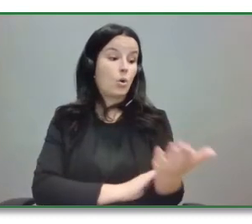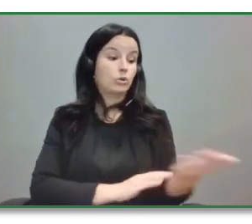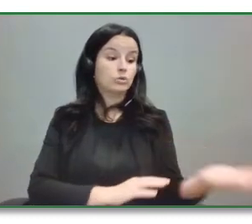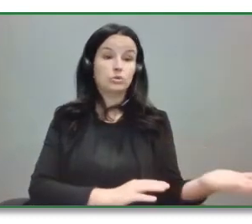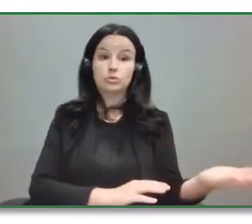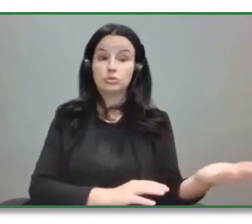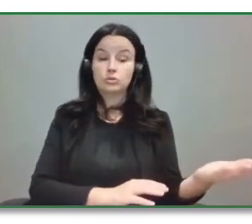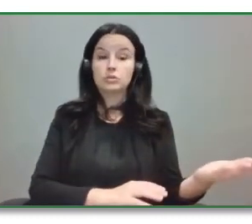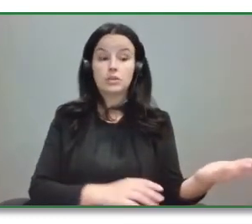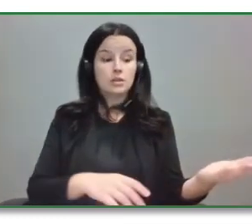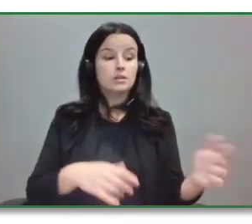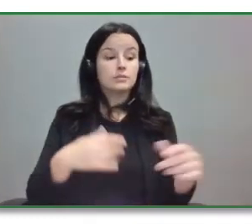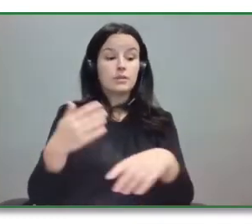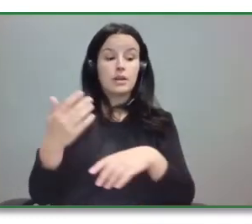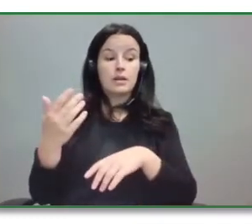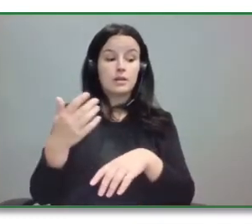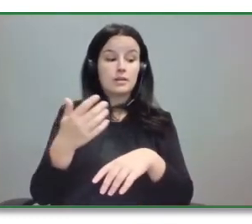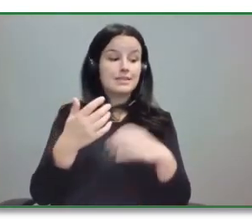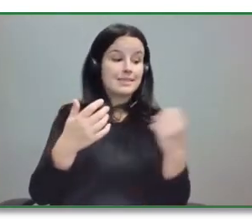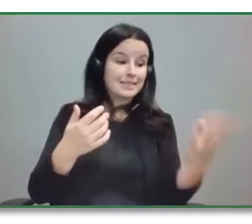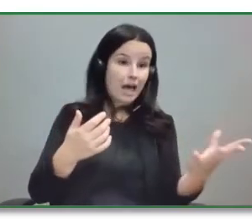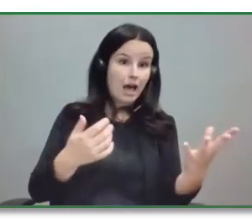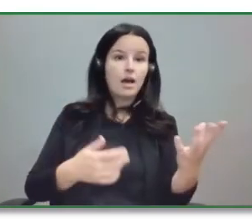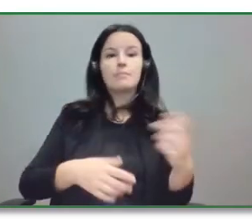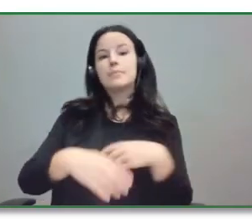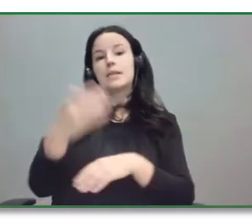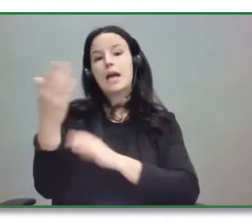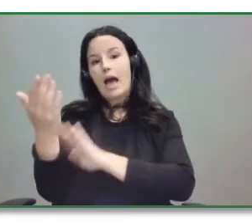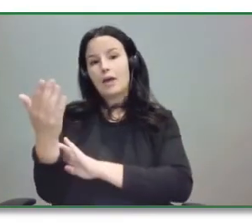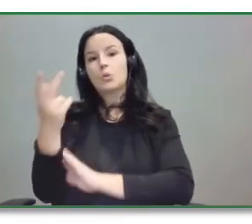à droite avec accès.